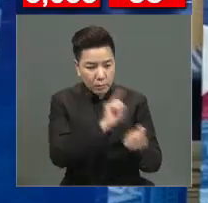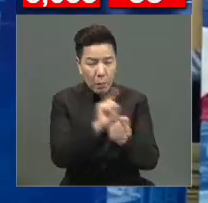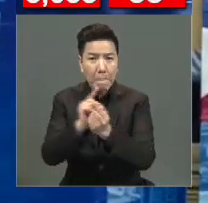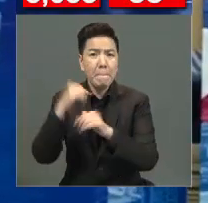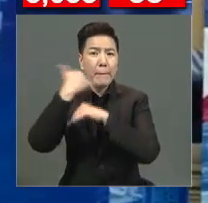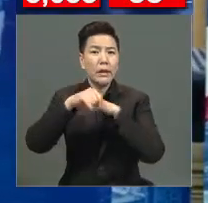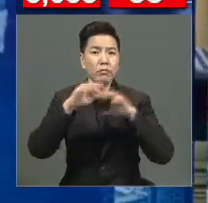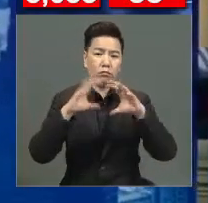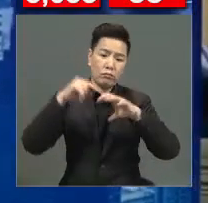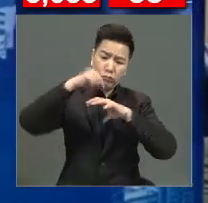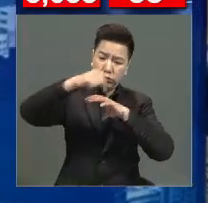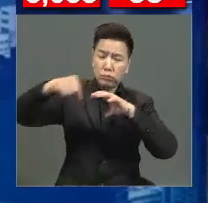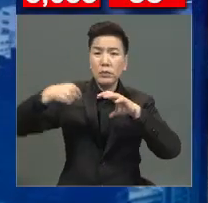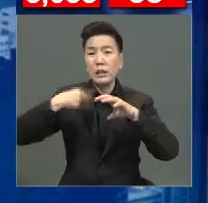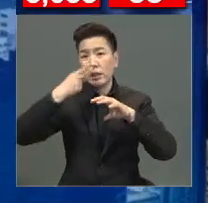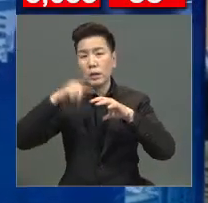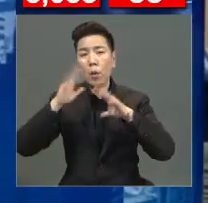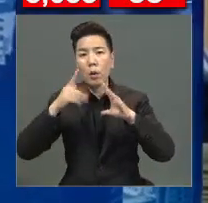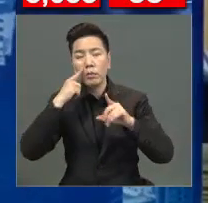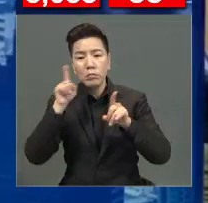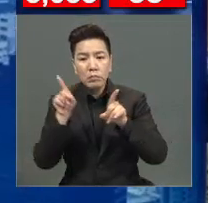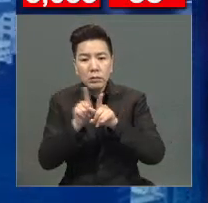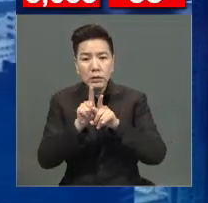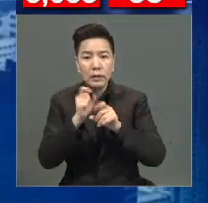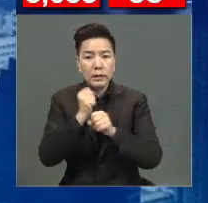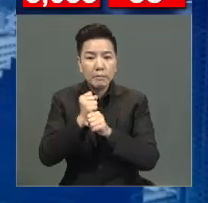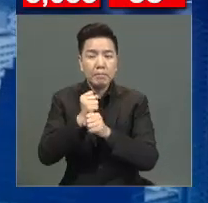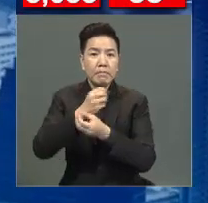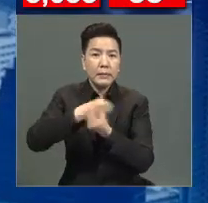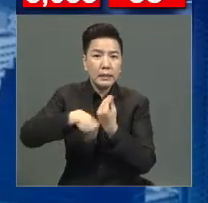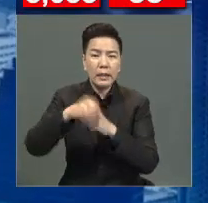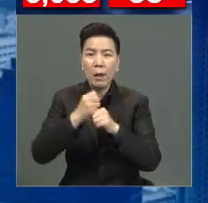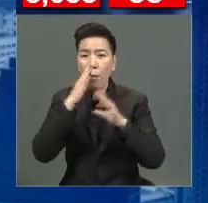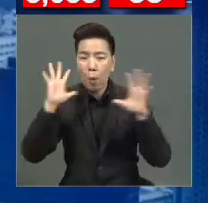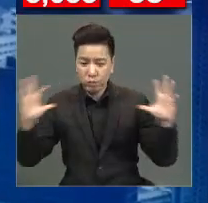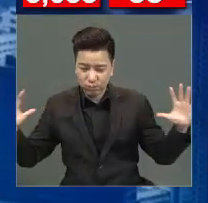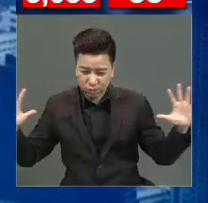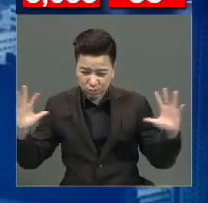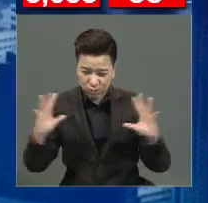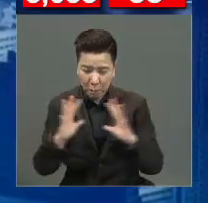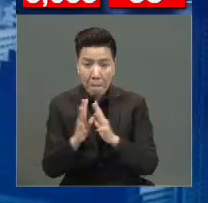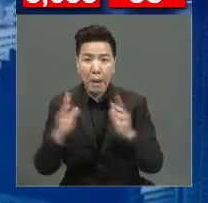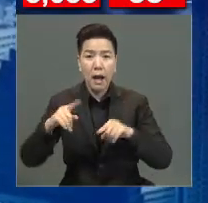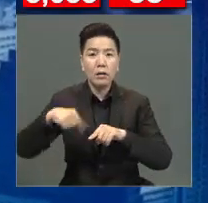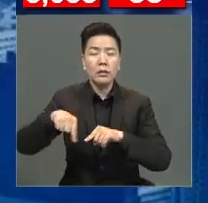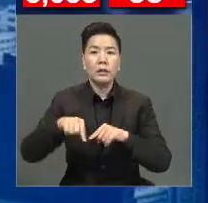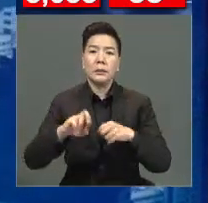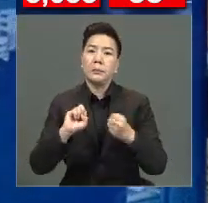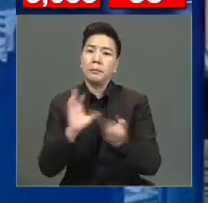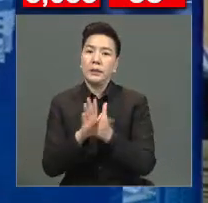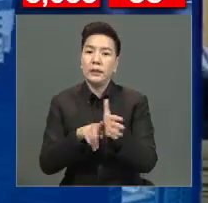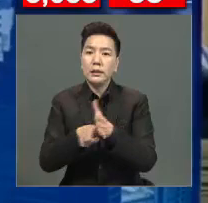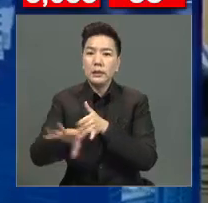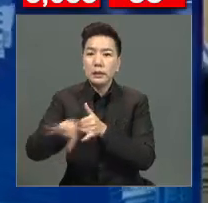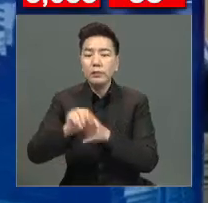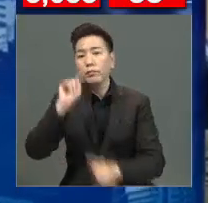ทศนั้นมีการมาร่วมกันประกอบกับกิจกรรมอะไรก็ตามจำนวนมากๆแล้วประเทศเหล่านั้นก็ติดเชื้อโ